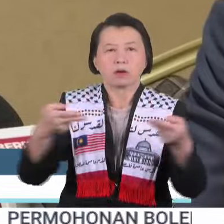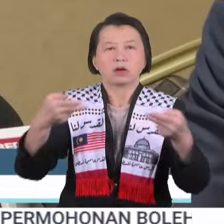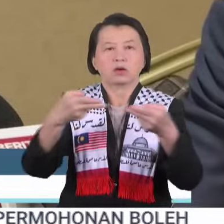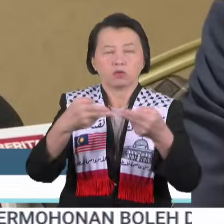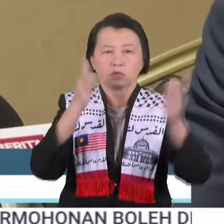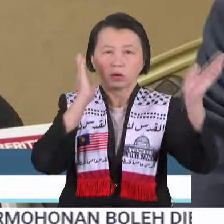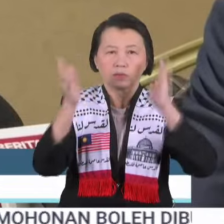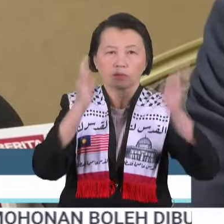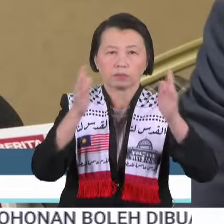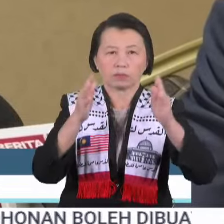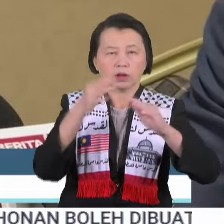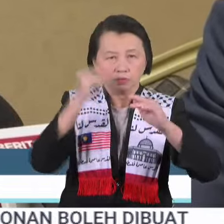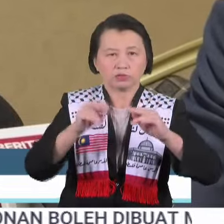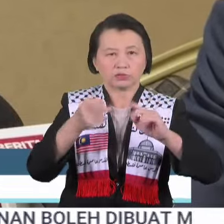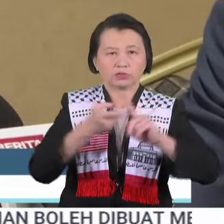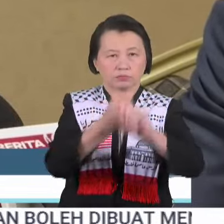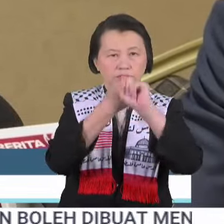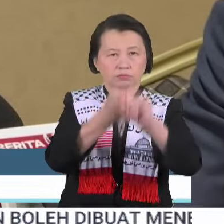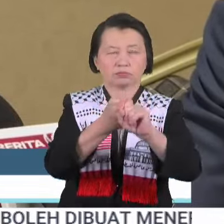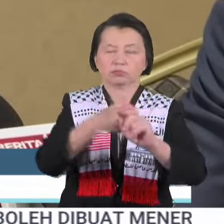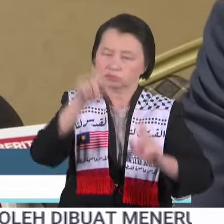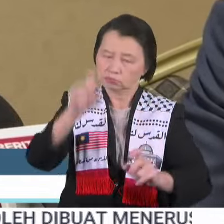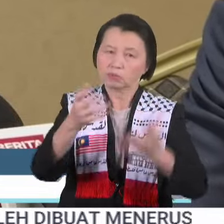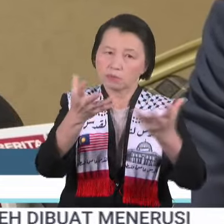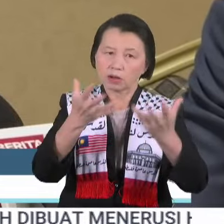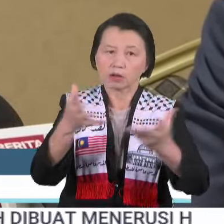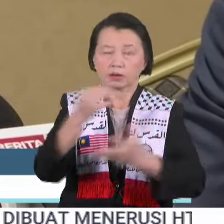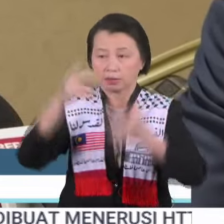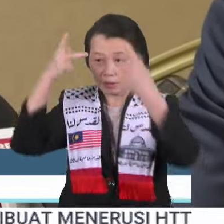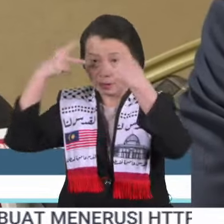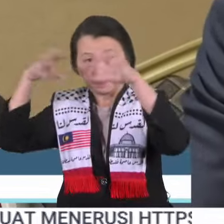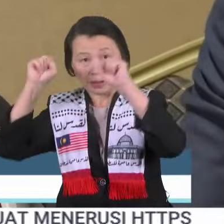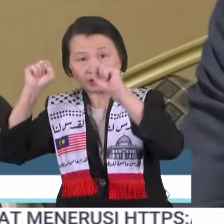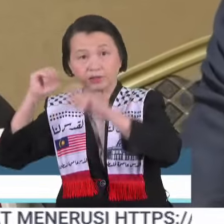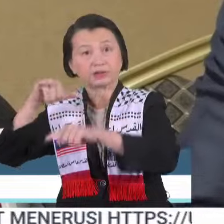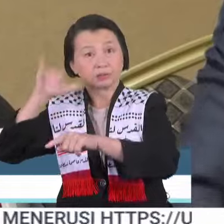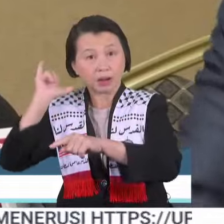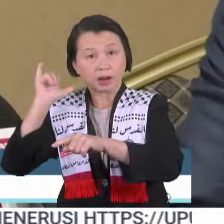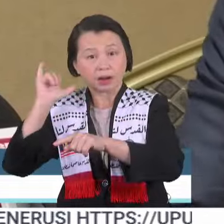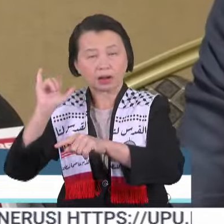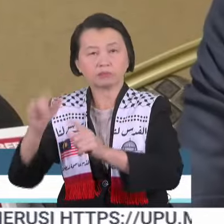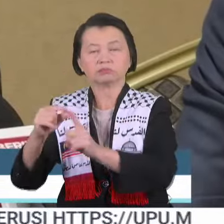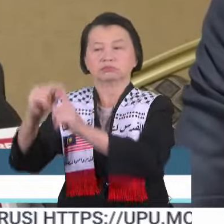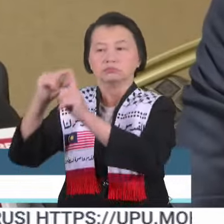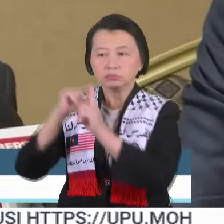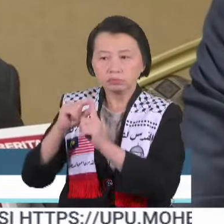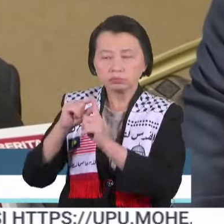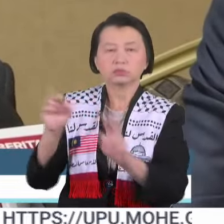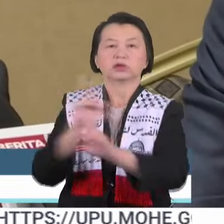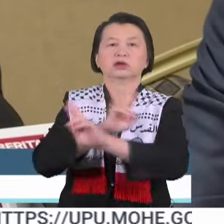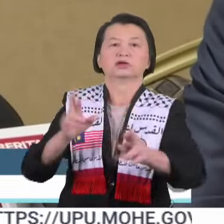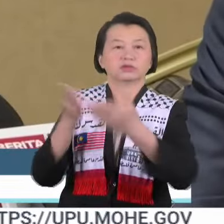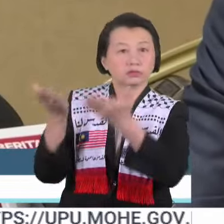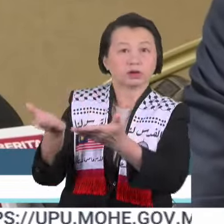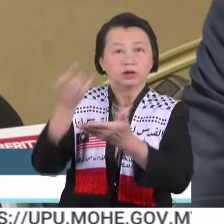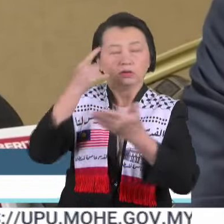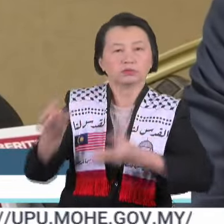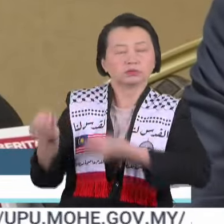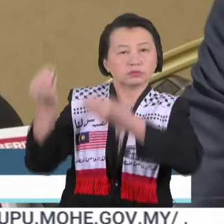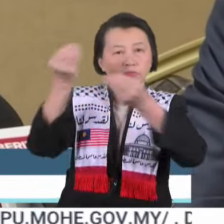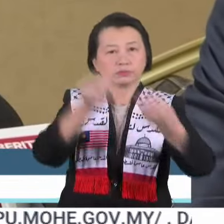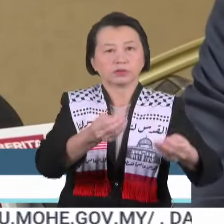dengan Malaysia itu ditingkatkan. Dan Presiden malam tadi mengulangi kenyataan kesediaan beliau untuk